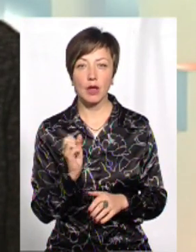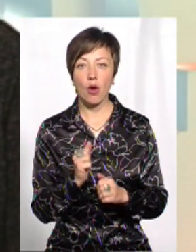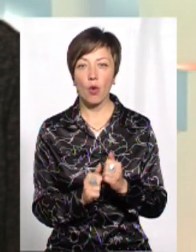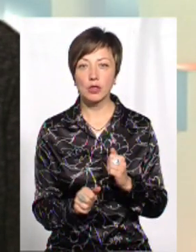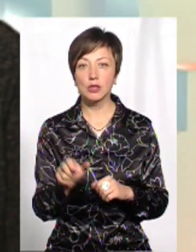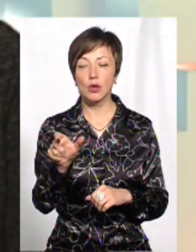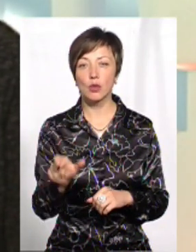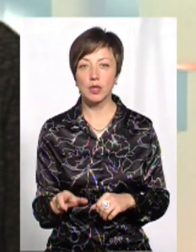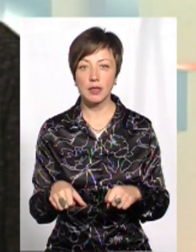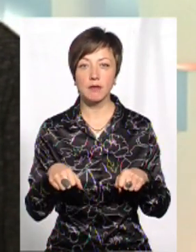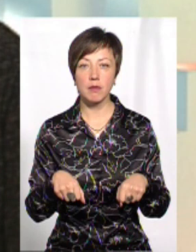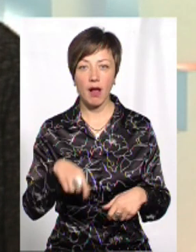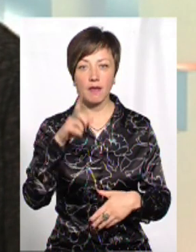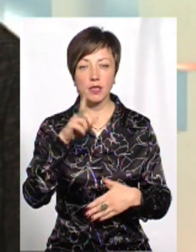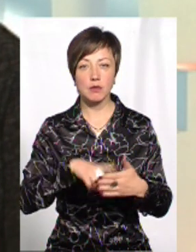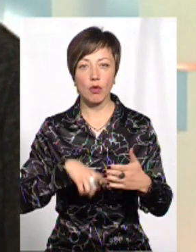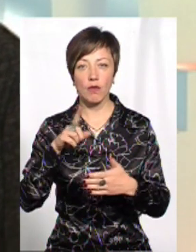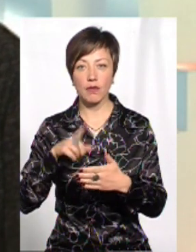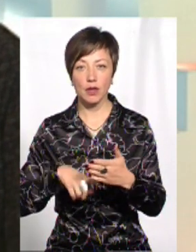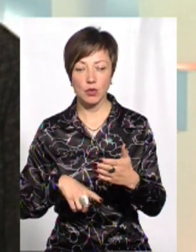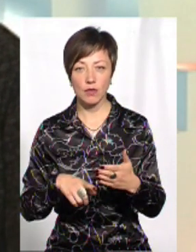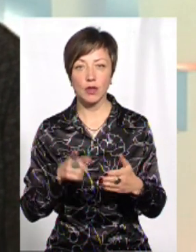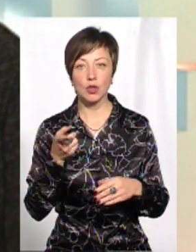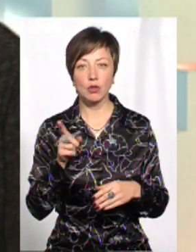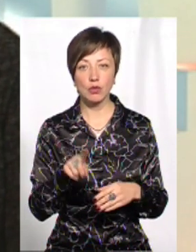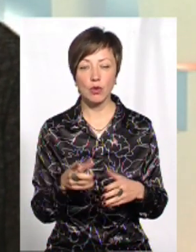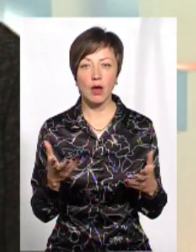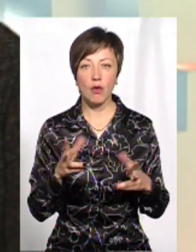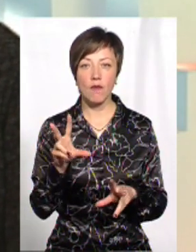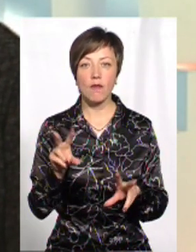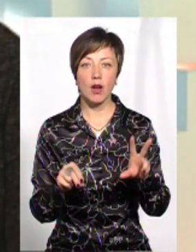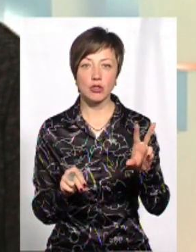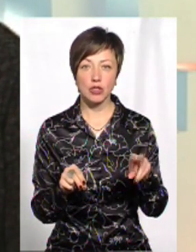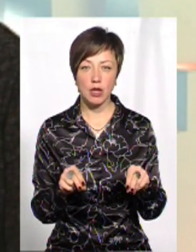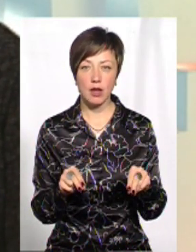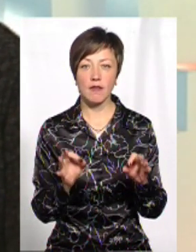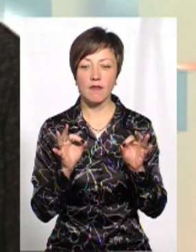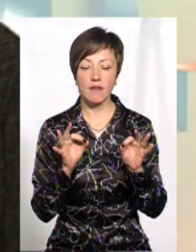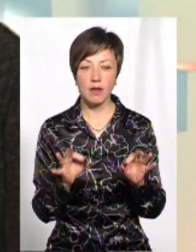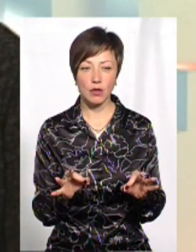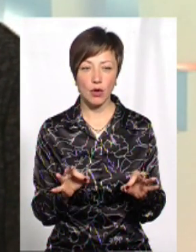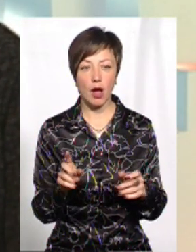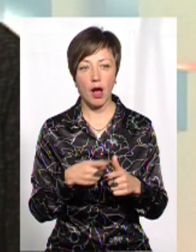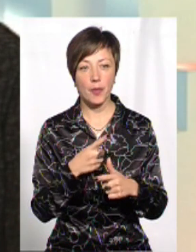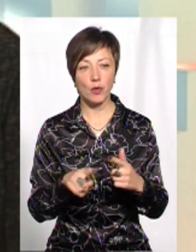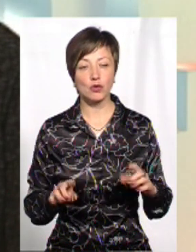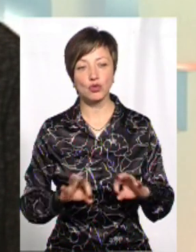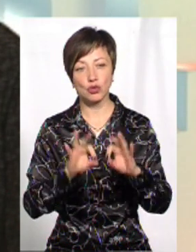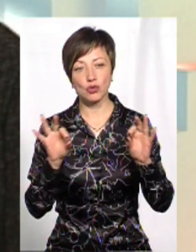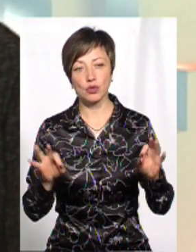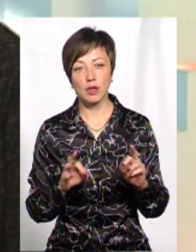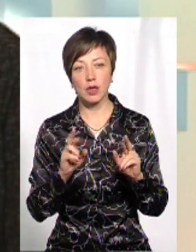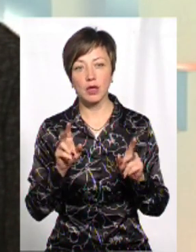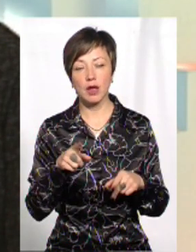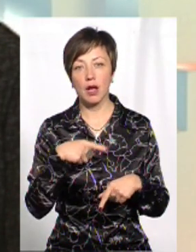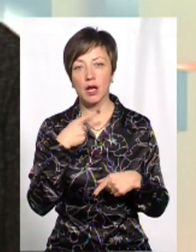кожна людина вправі сповідувати ту релігію, яку вона вважає вірною, або не сповідувати жодної. Як